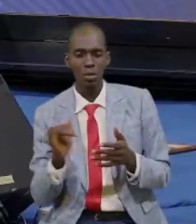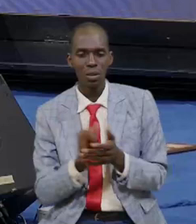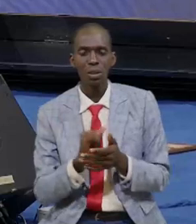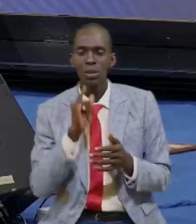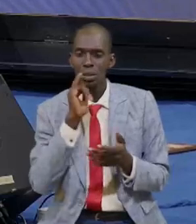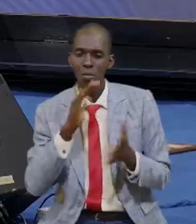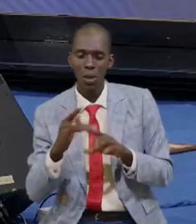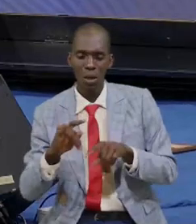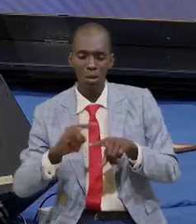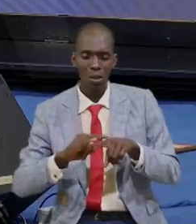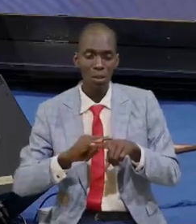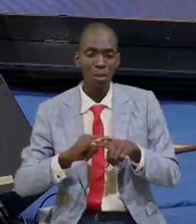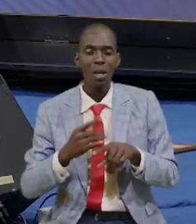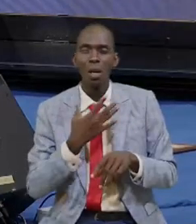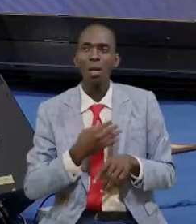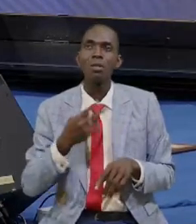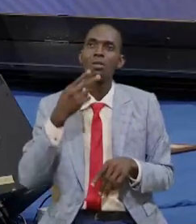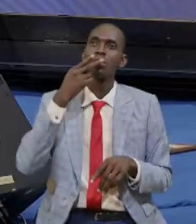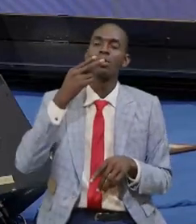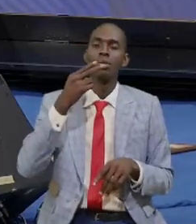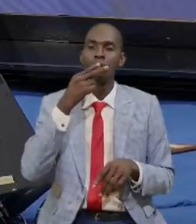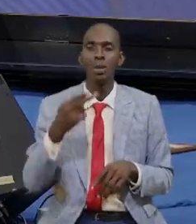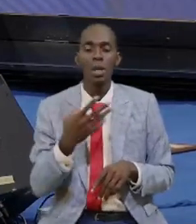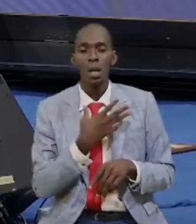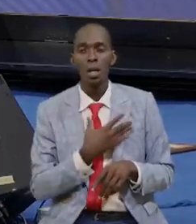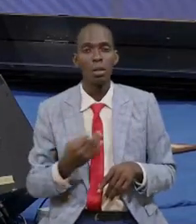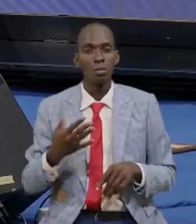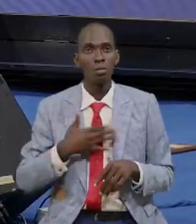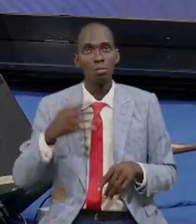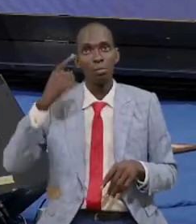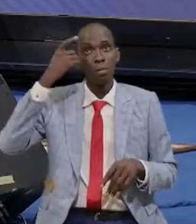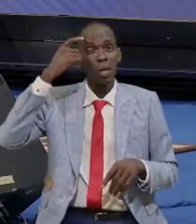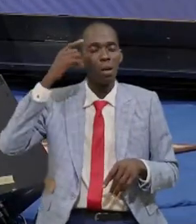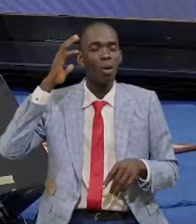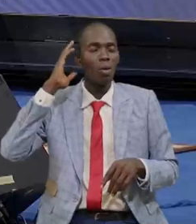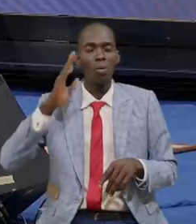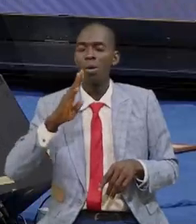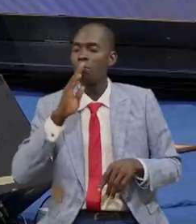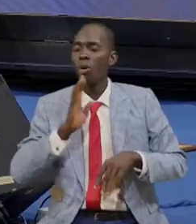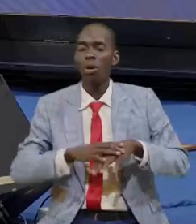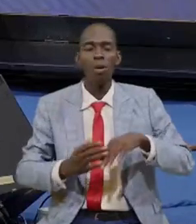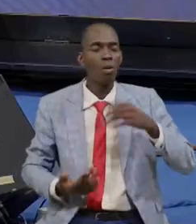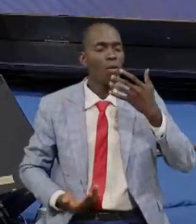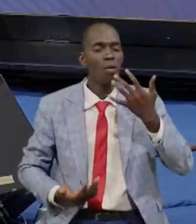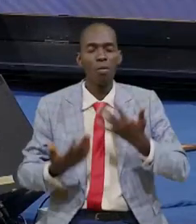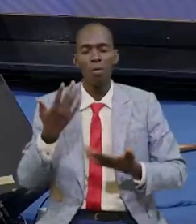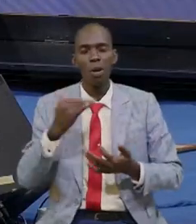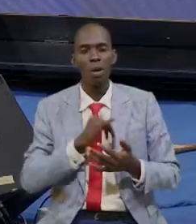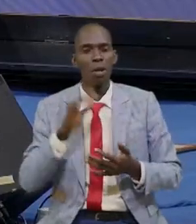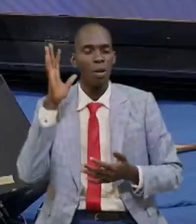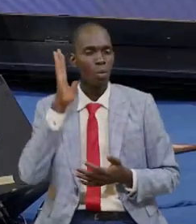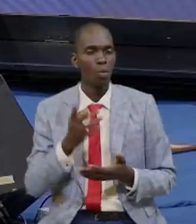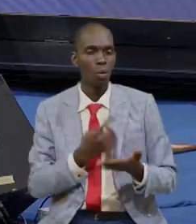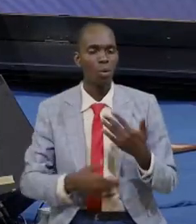un peu faible, oui, je prends le truc là et j'enroule ça dans un papier,